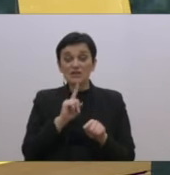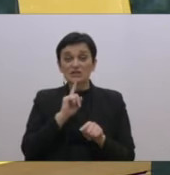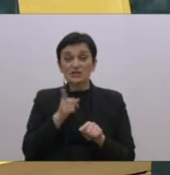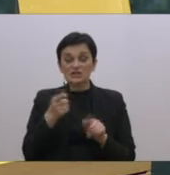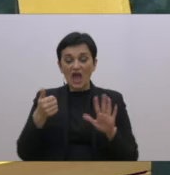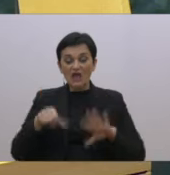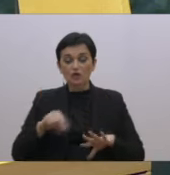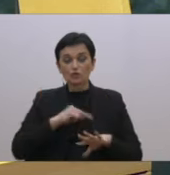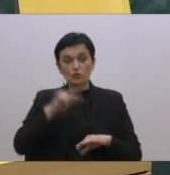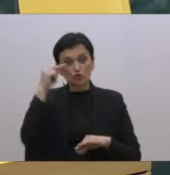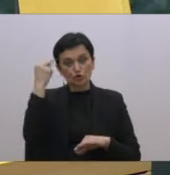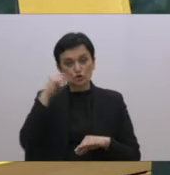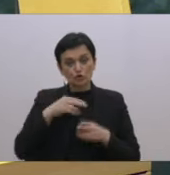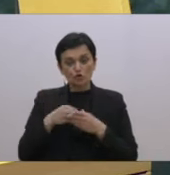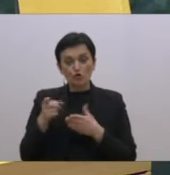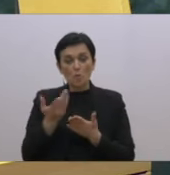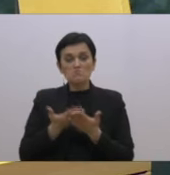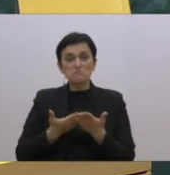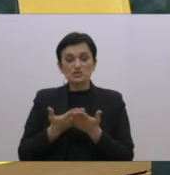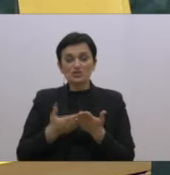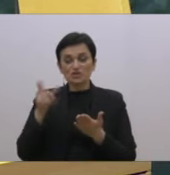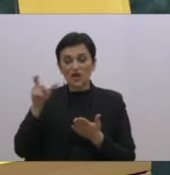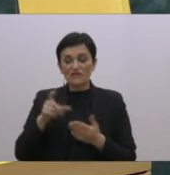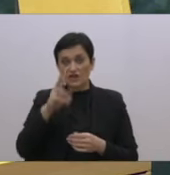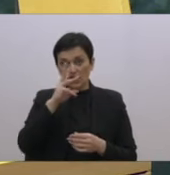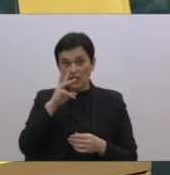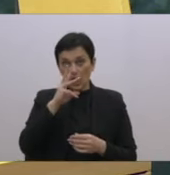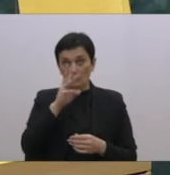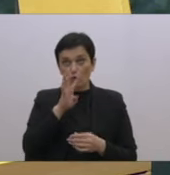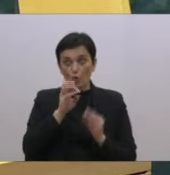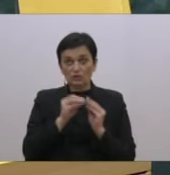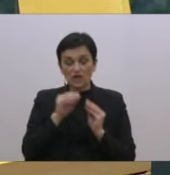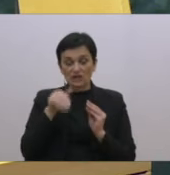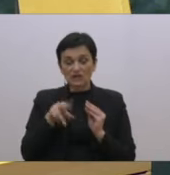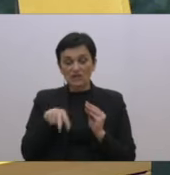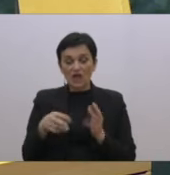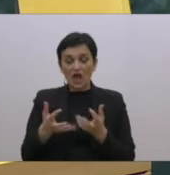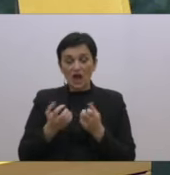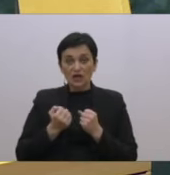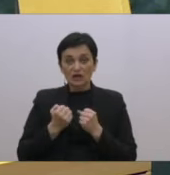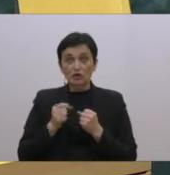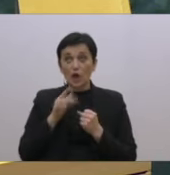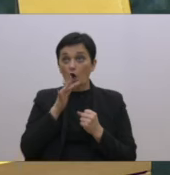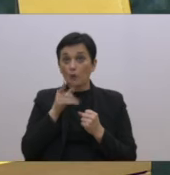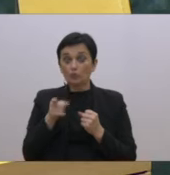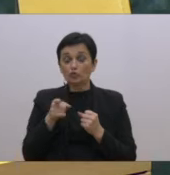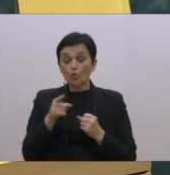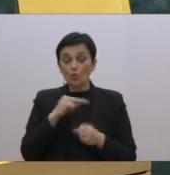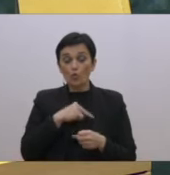ნახევარი იმუშავა ჩინური კომპანიის მრჩევლად და ხელფასად 410,000 ლარი მიიღო. ამ დროს